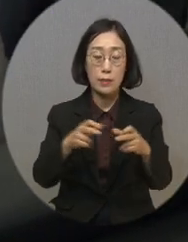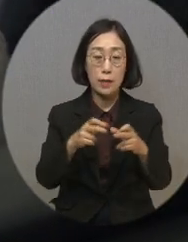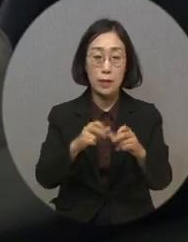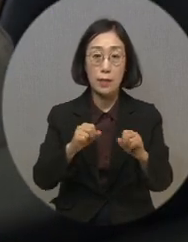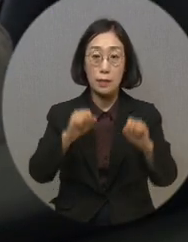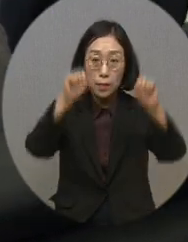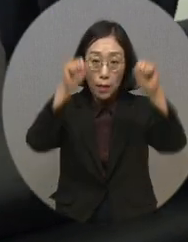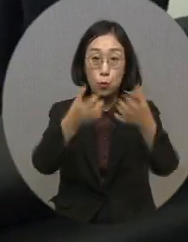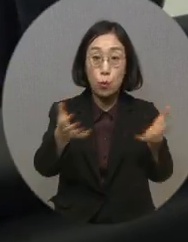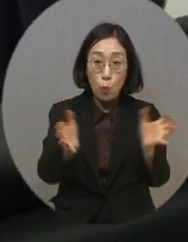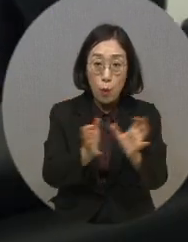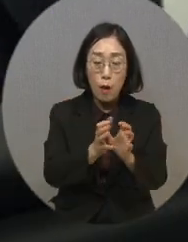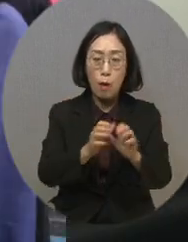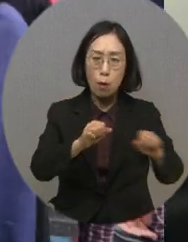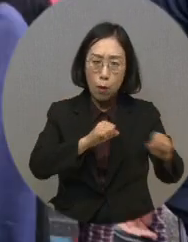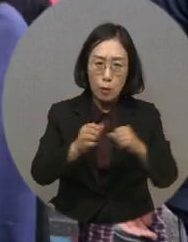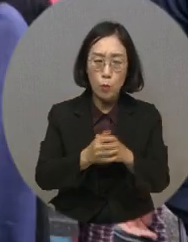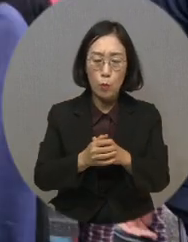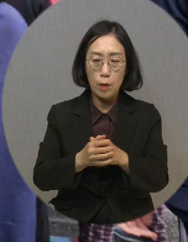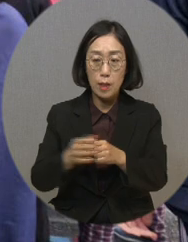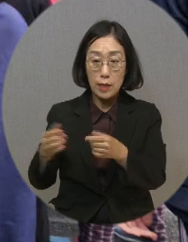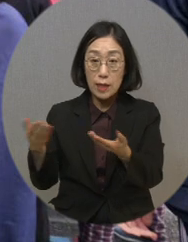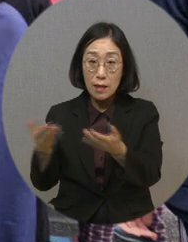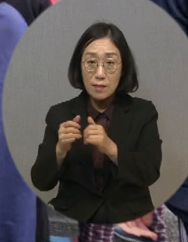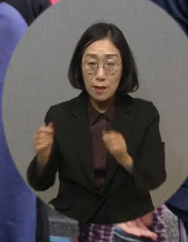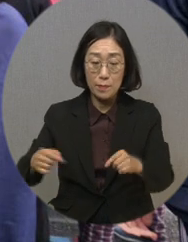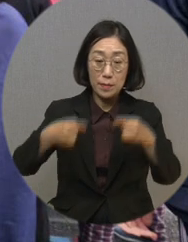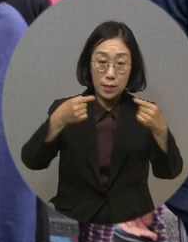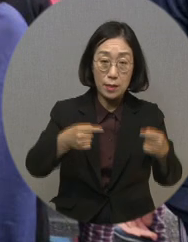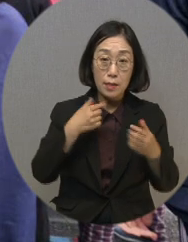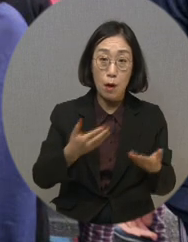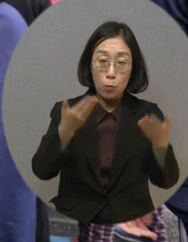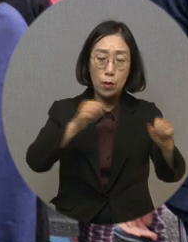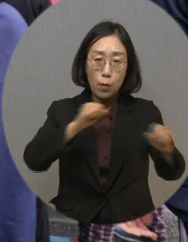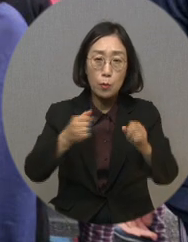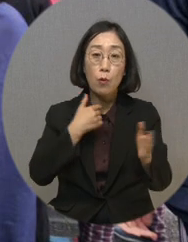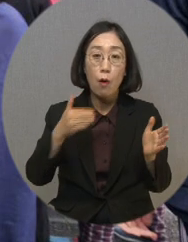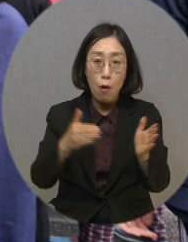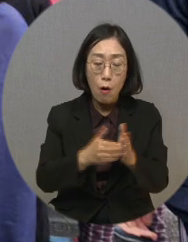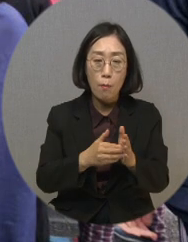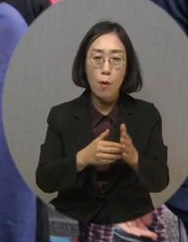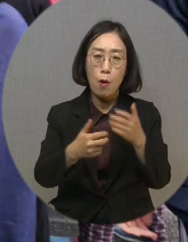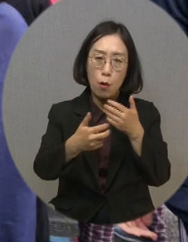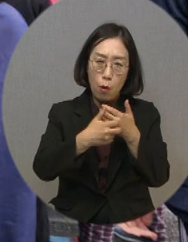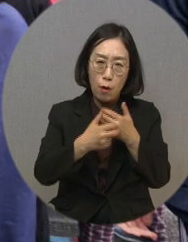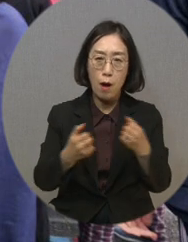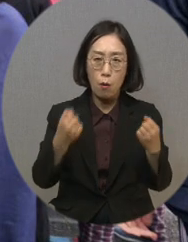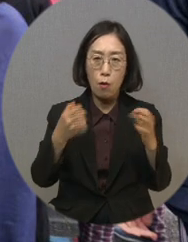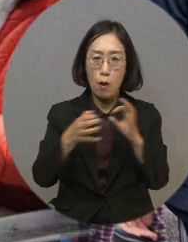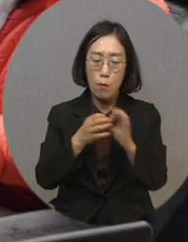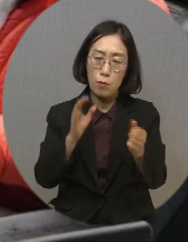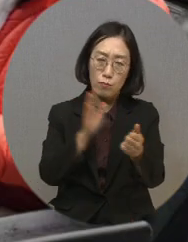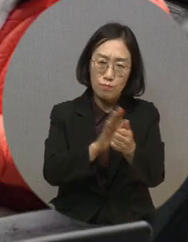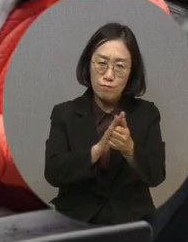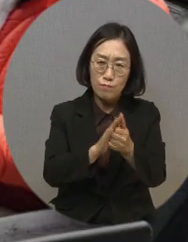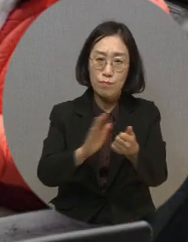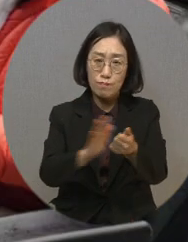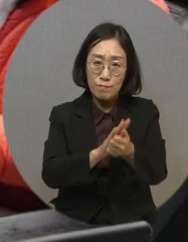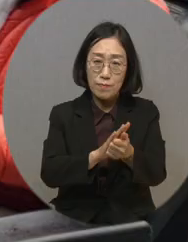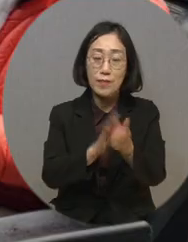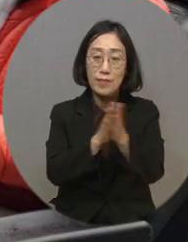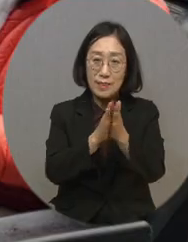장애인체육회의 체육활동에 평가원 직원들이 자원봉사로 참여해 의료, 건강 관련 서비스를 지원하면서